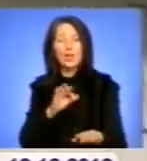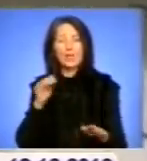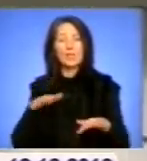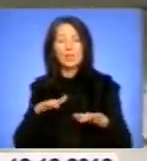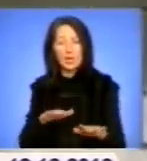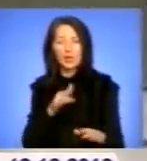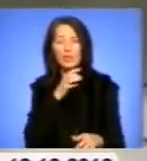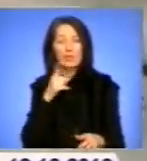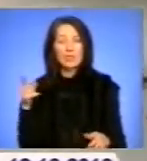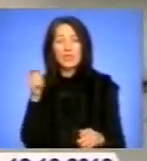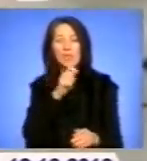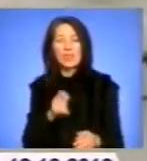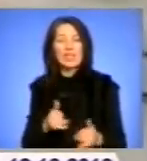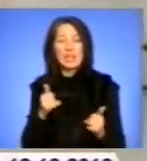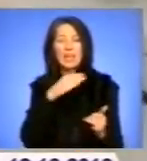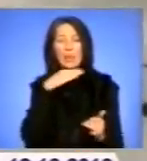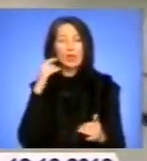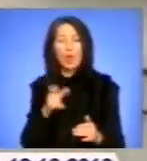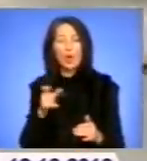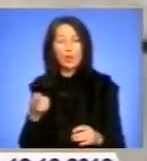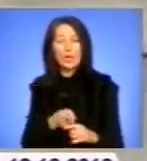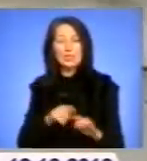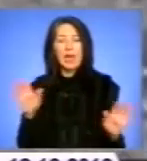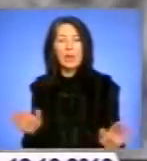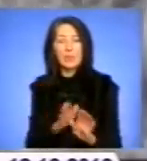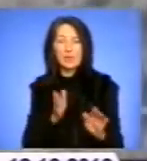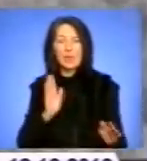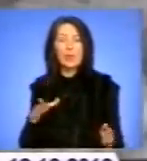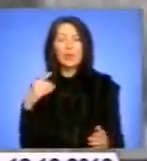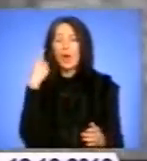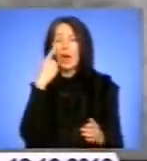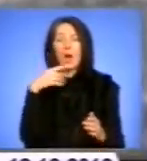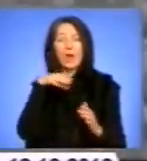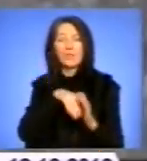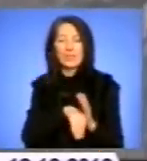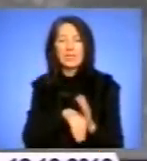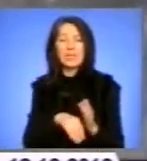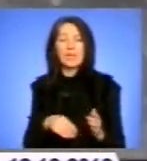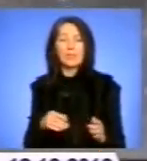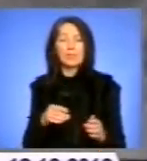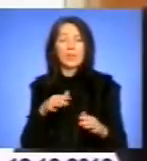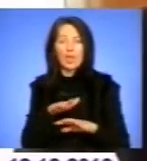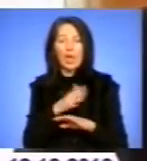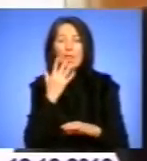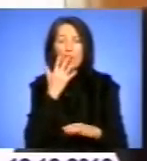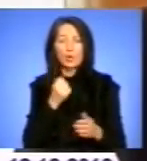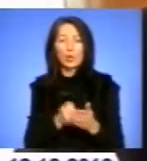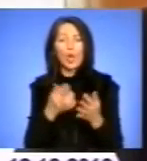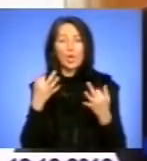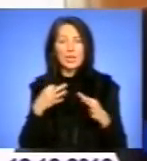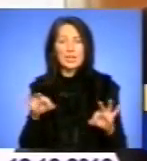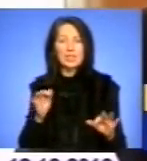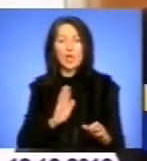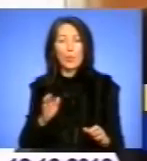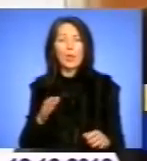війни для багатьох людей ця пісня стала уособленням споконвічного прагнення народу до незалежності. Була